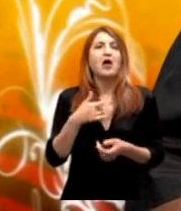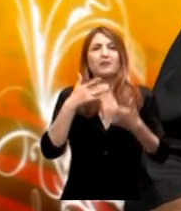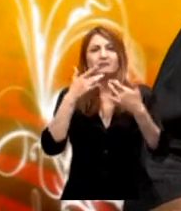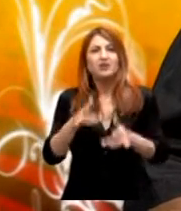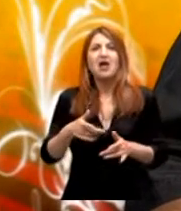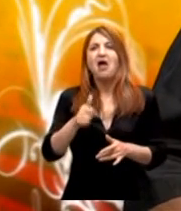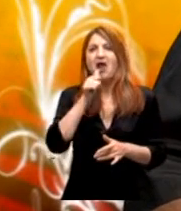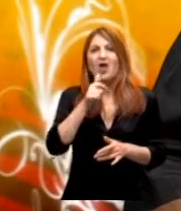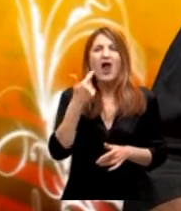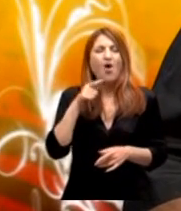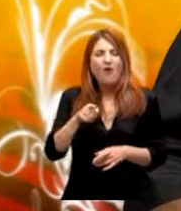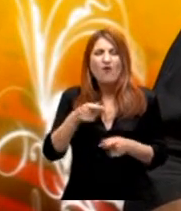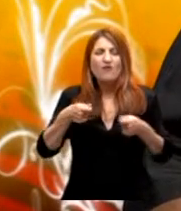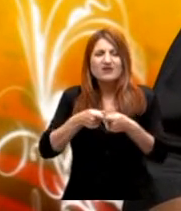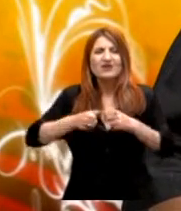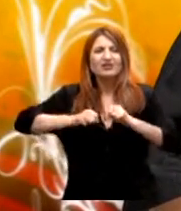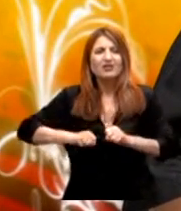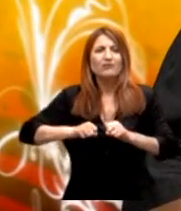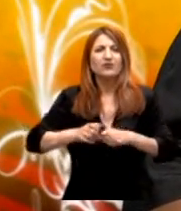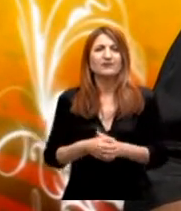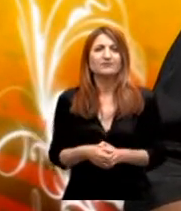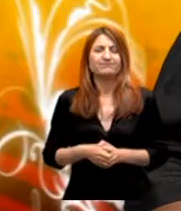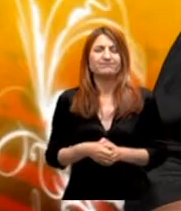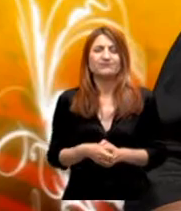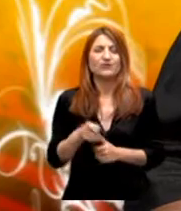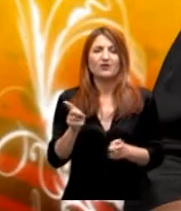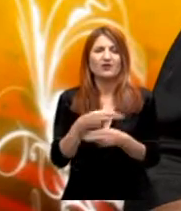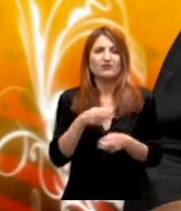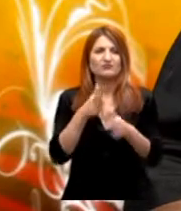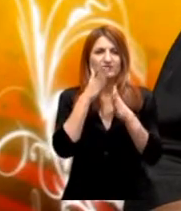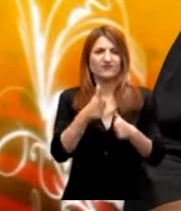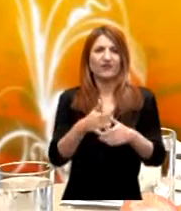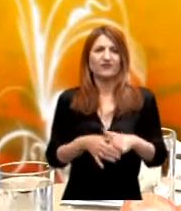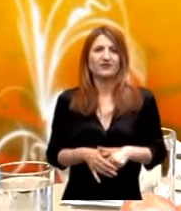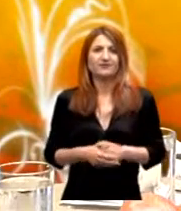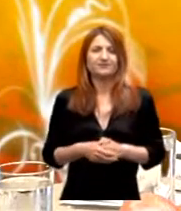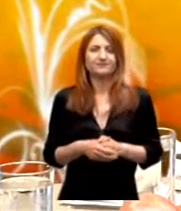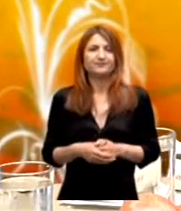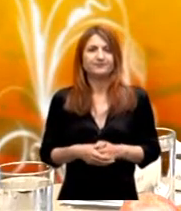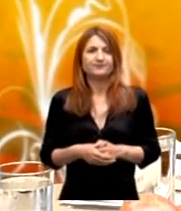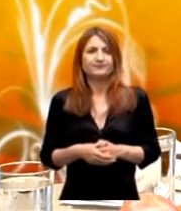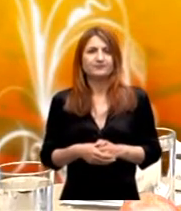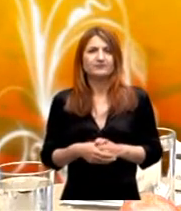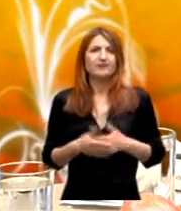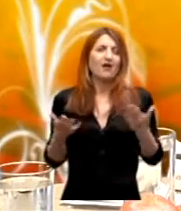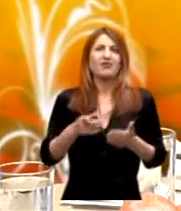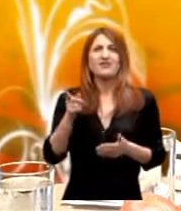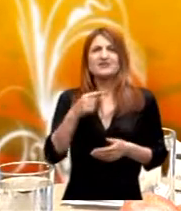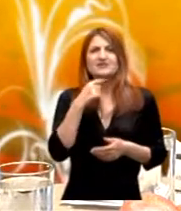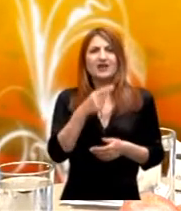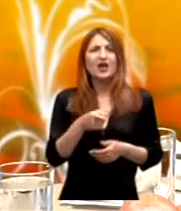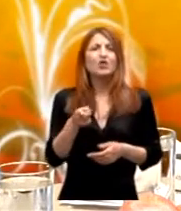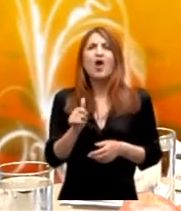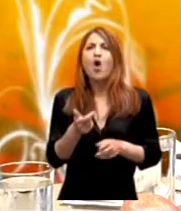to štima, ali ova debljina i to nemojte vjerovati. Josipe, kad ste rekli više